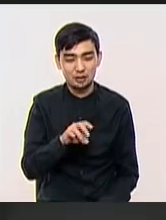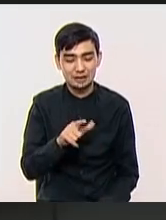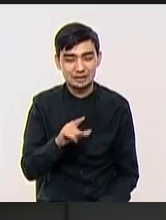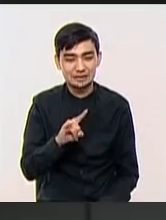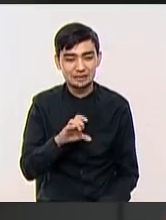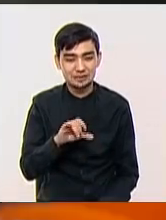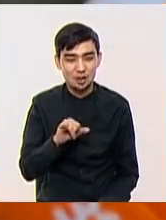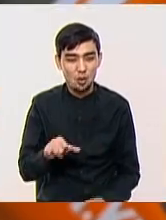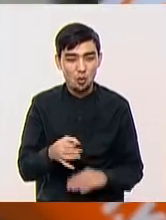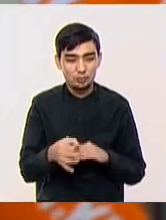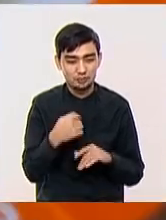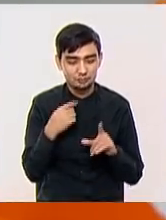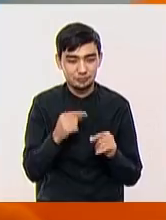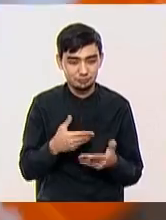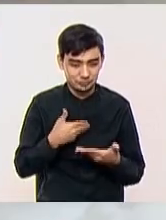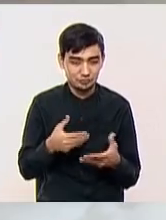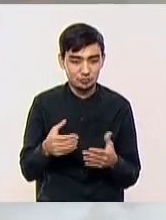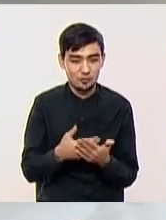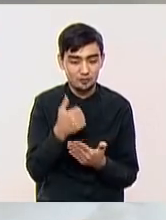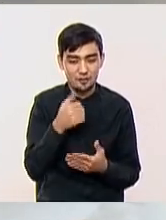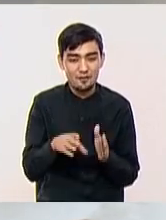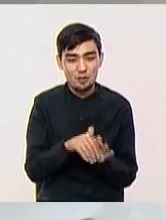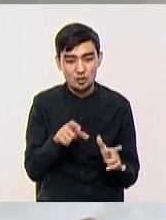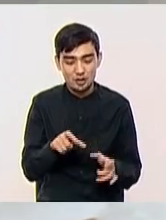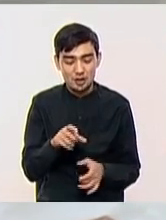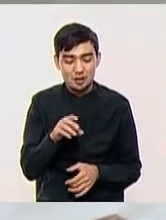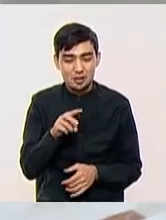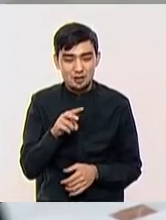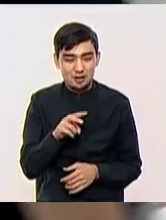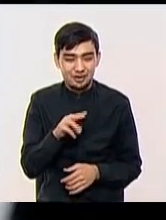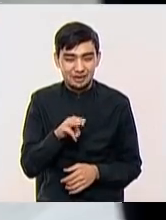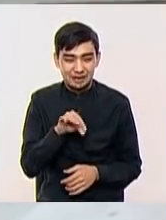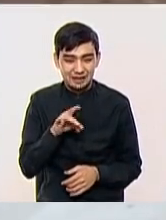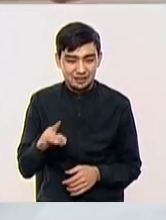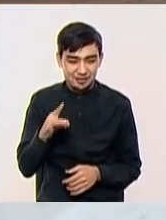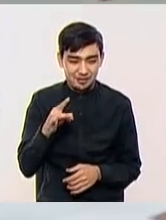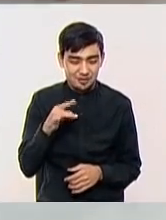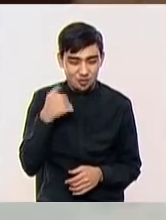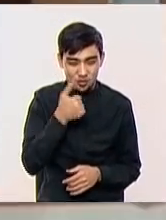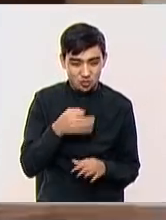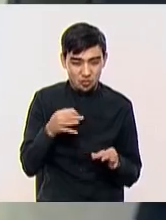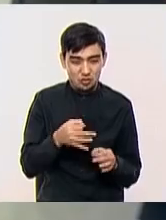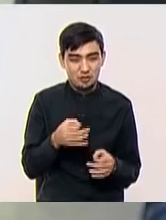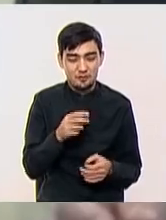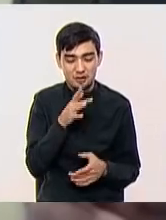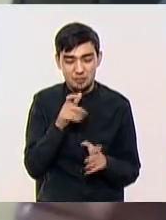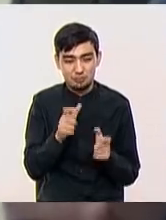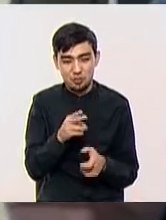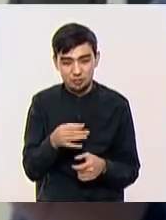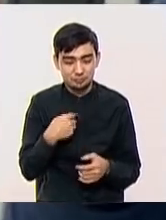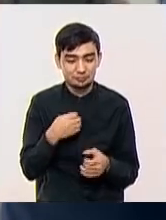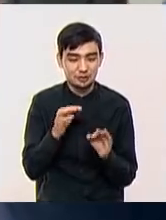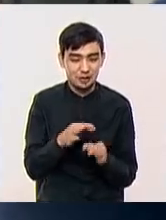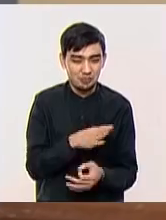барамын. Сіздерді құттықтаймын жаңа жылмен. Депутаттар барыс жылында пандемия аяқталып, қалыпты өмірге қайта келсек деген тілектерін де білдіріп